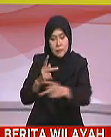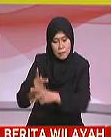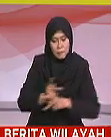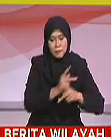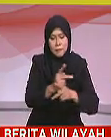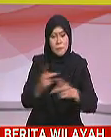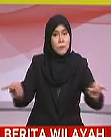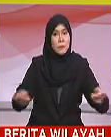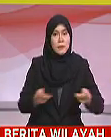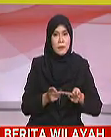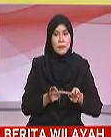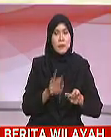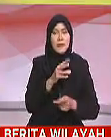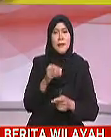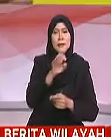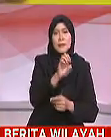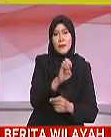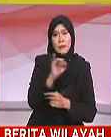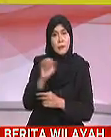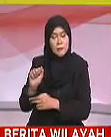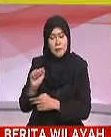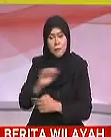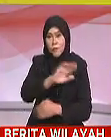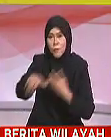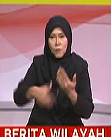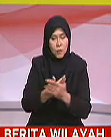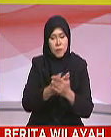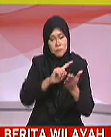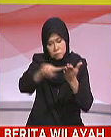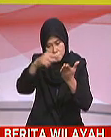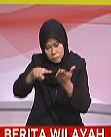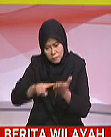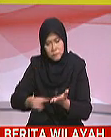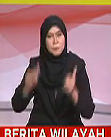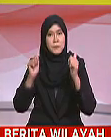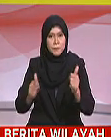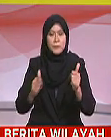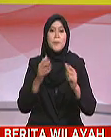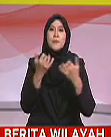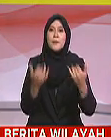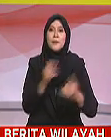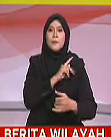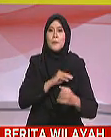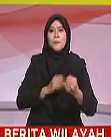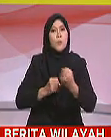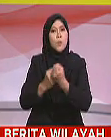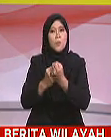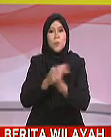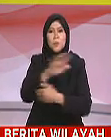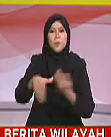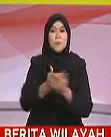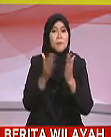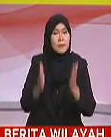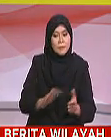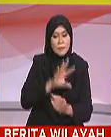dan keputusan EIA, kalau semua itu dah dibuat, kementerian kita sedia menyokong orang-orang terlibat dalam aktiviti